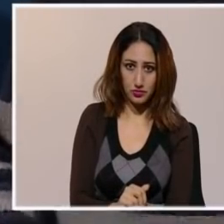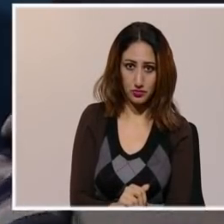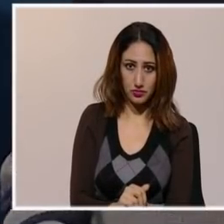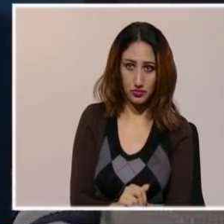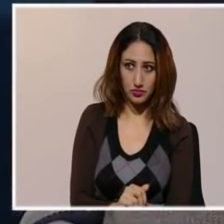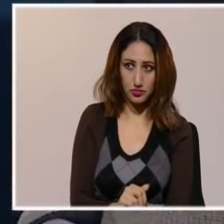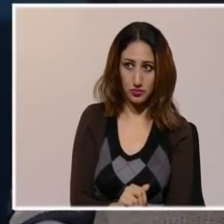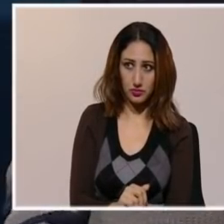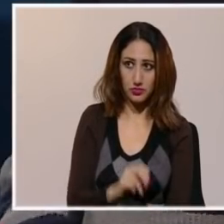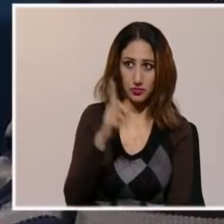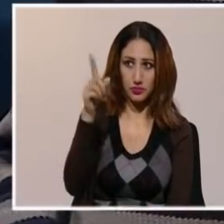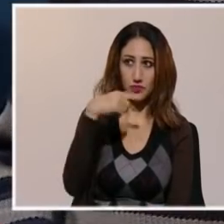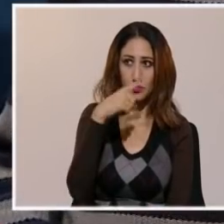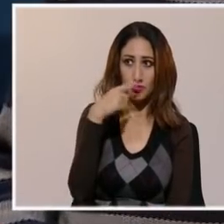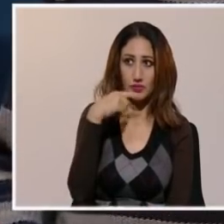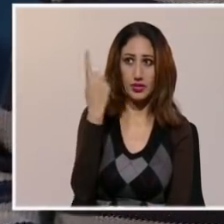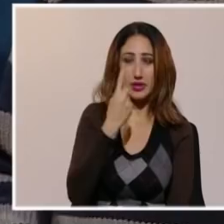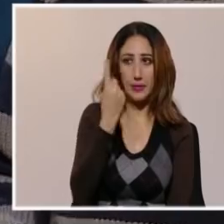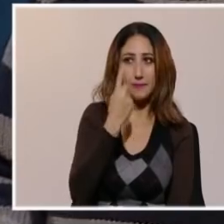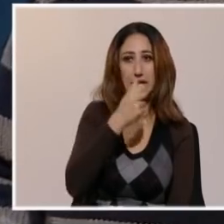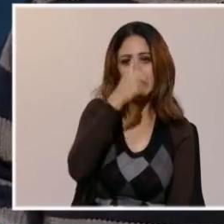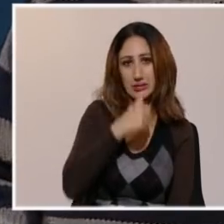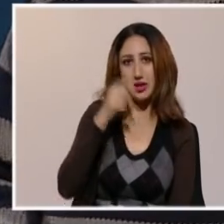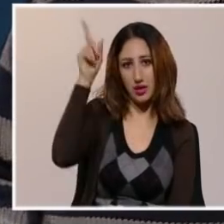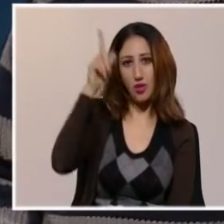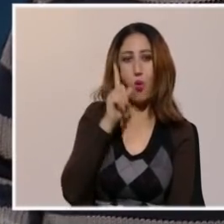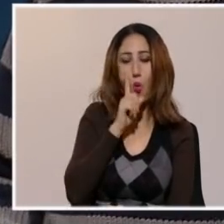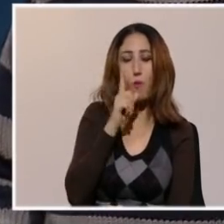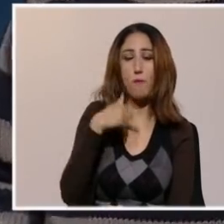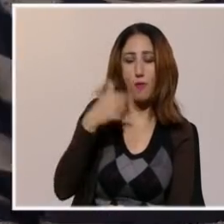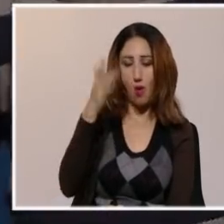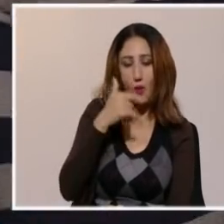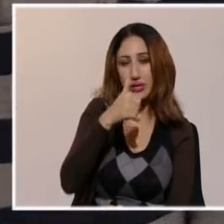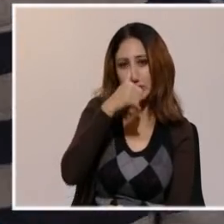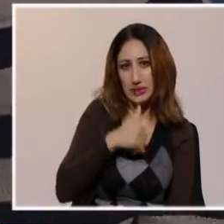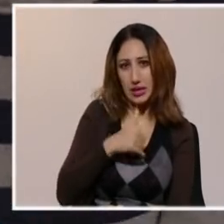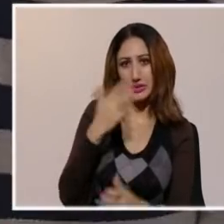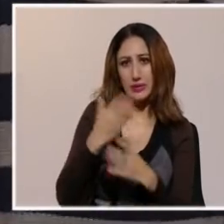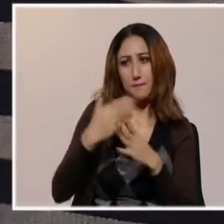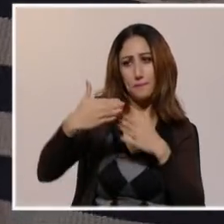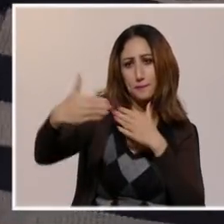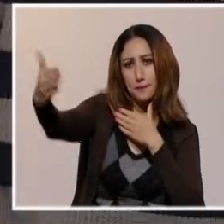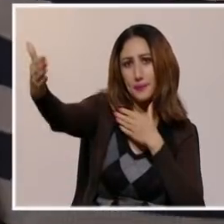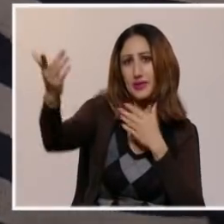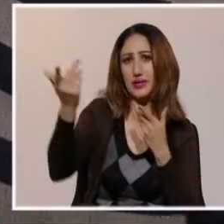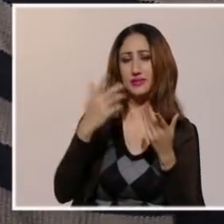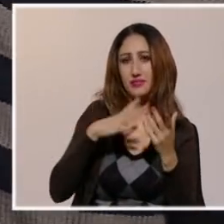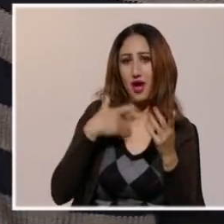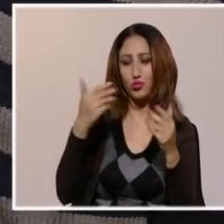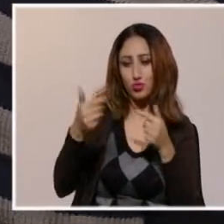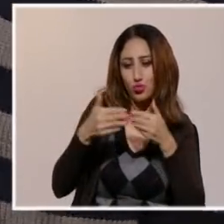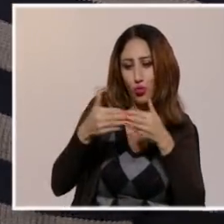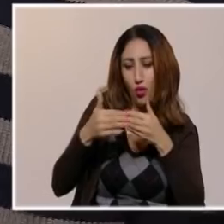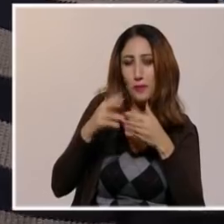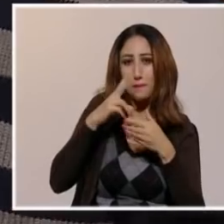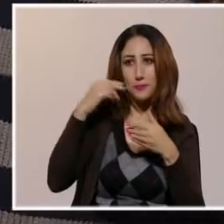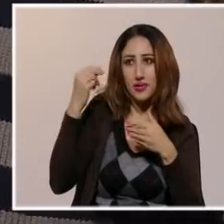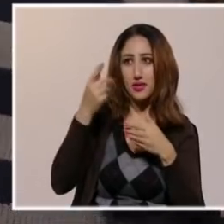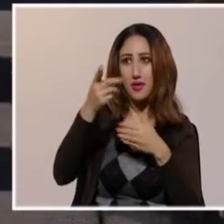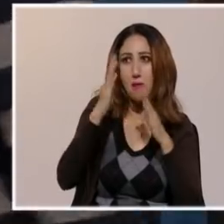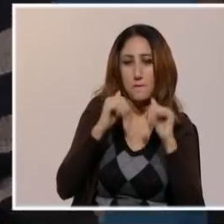عادي بس هناك بقى برضه زعلانين امي اخواتي كده. انت بعيده مين؟ انا مش عارفه الناس هناك بتعمل